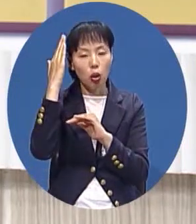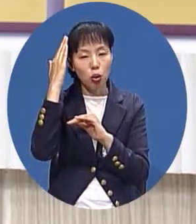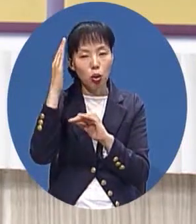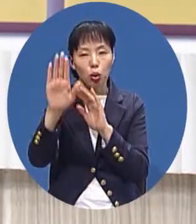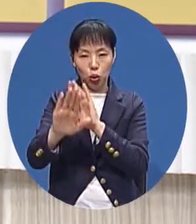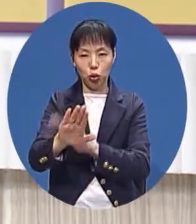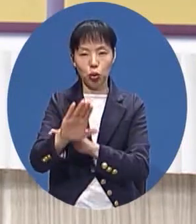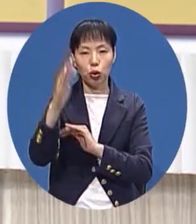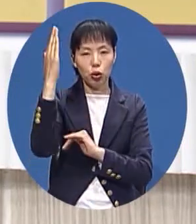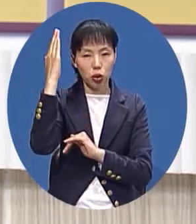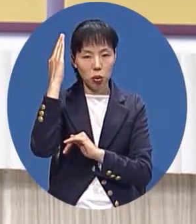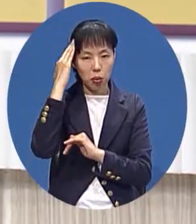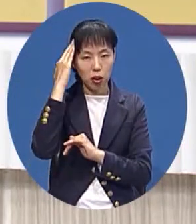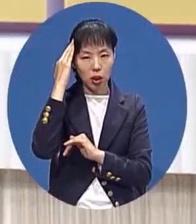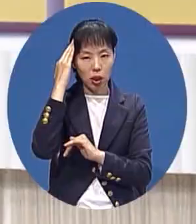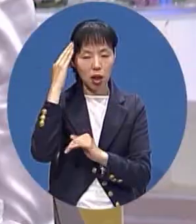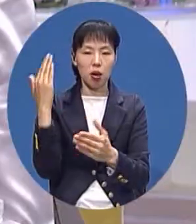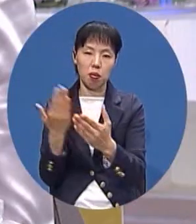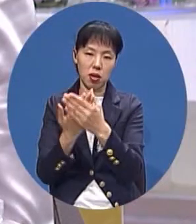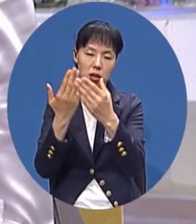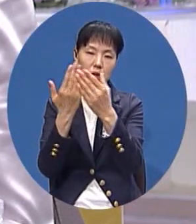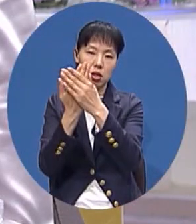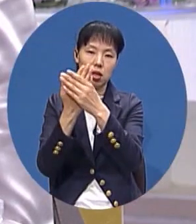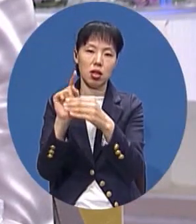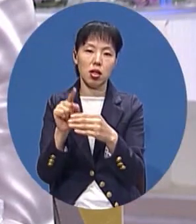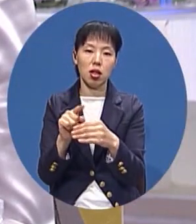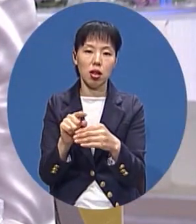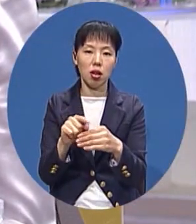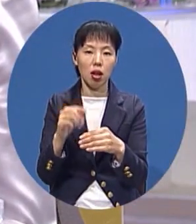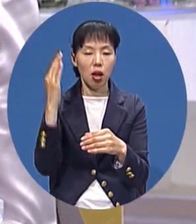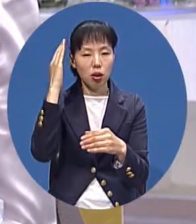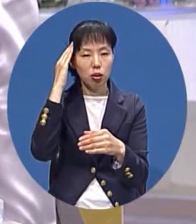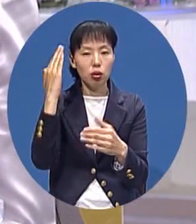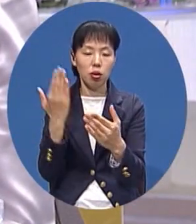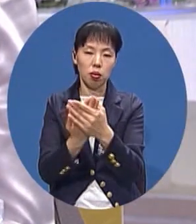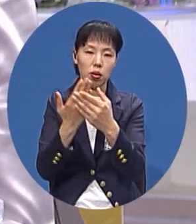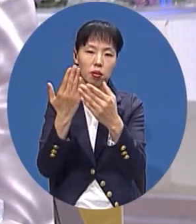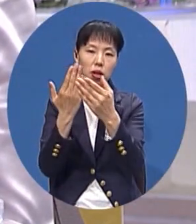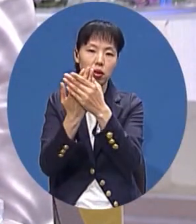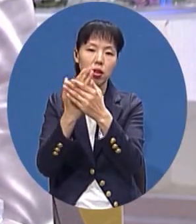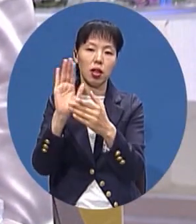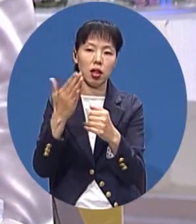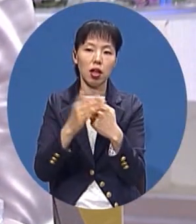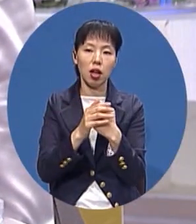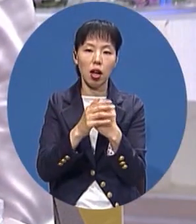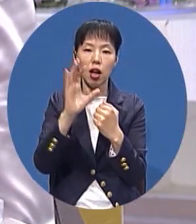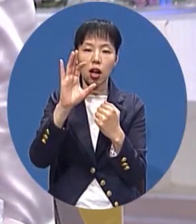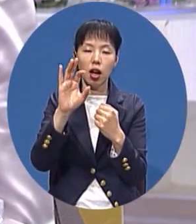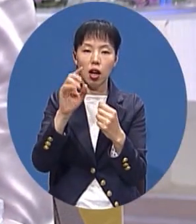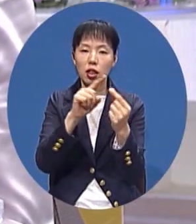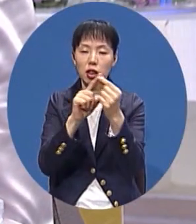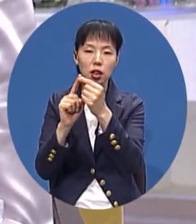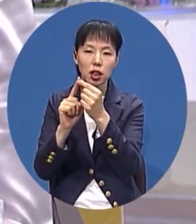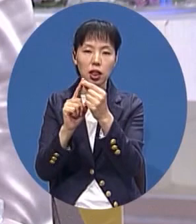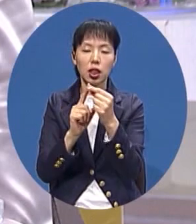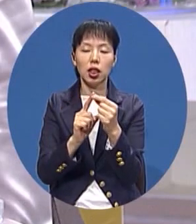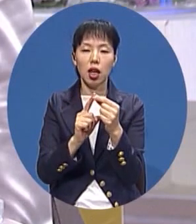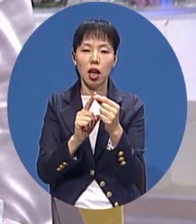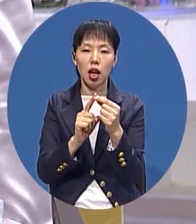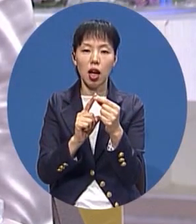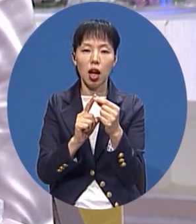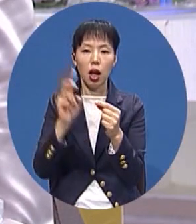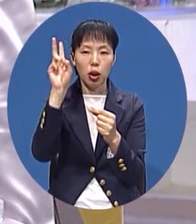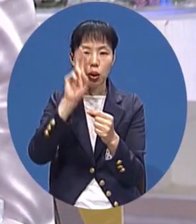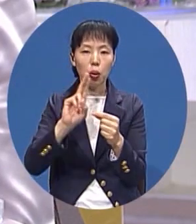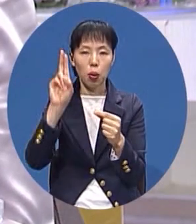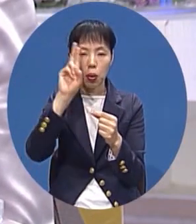기호, 형태, 그다음에 음악에 또 민감해 리듬, 억양. 그래서 말을 잘 못해도 노래를 잘하는